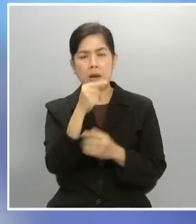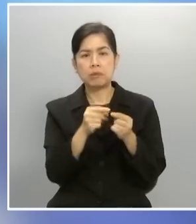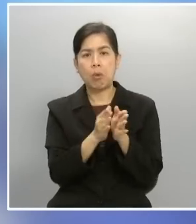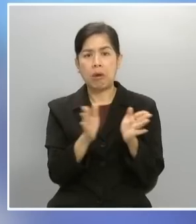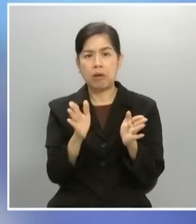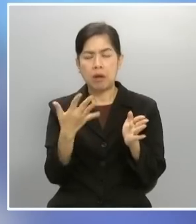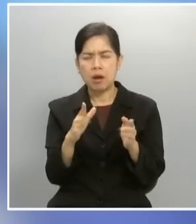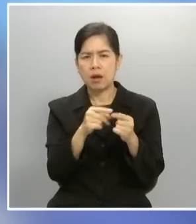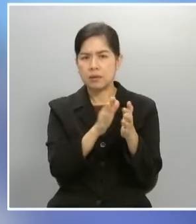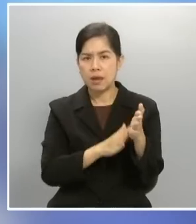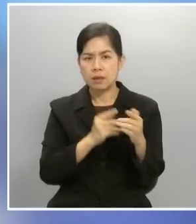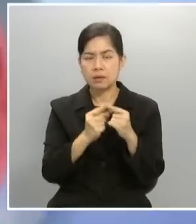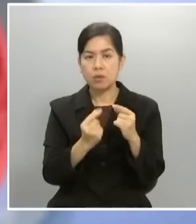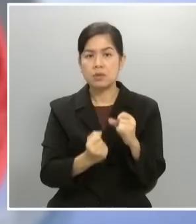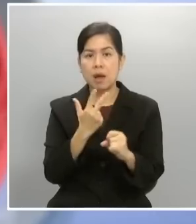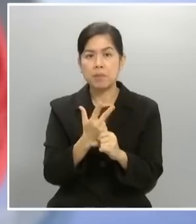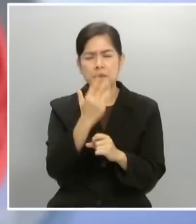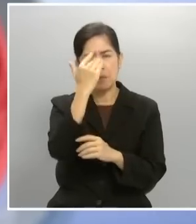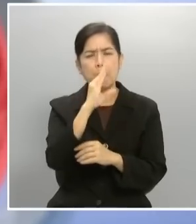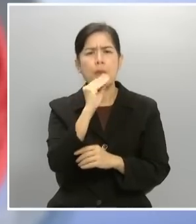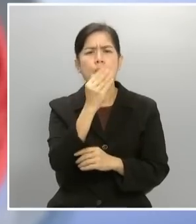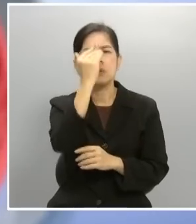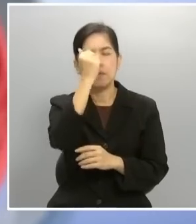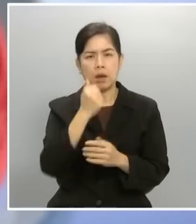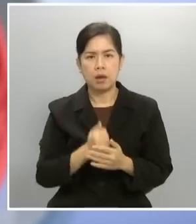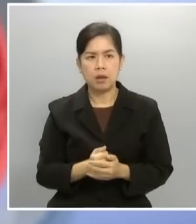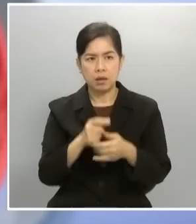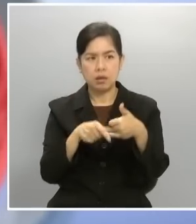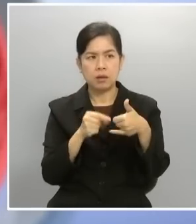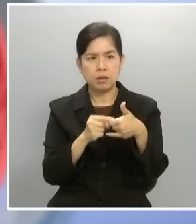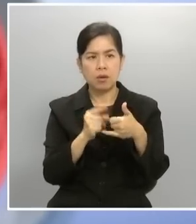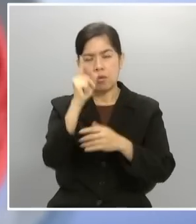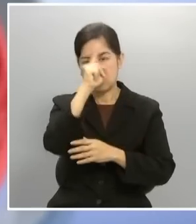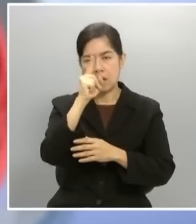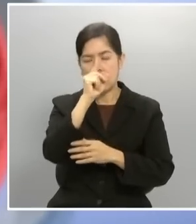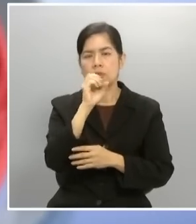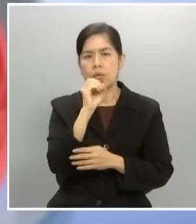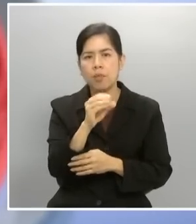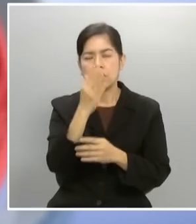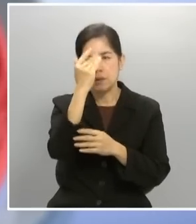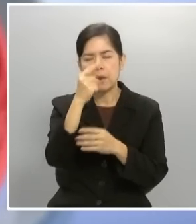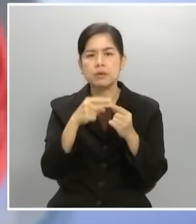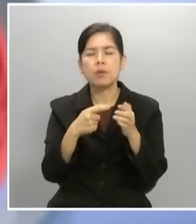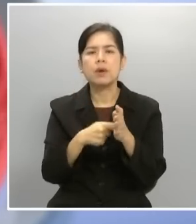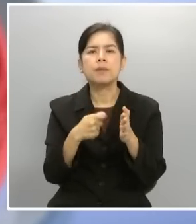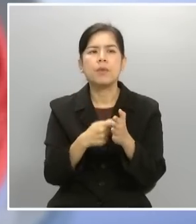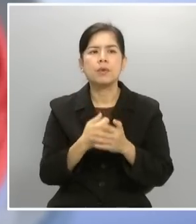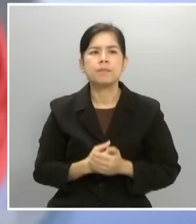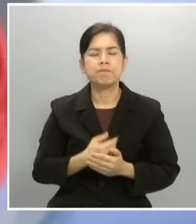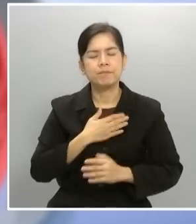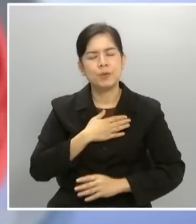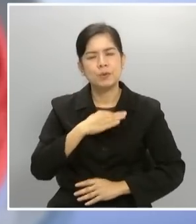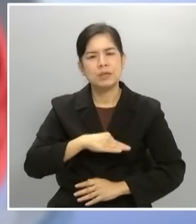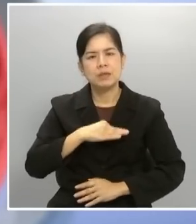ปีแล้วทำไมถึงเพิ่งออกมาแฉเหตุผลที่คุณดิวพยายามอธิบายครับง่ายนิดเดียวฮะคือเธอก้ำกลืนฝืน